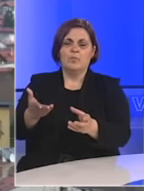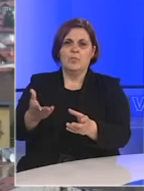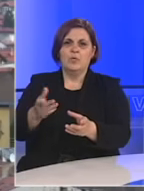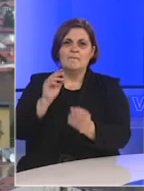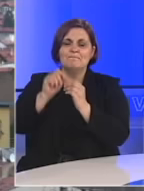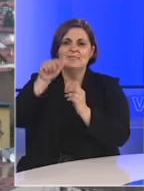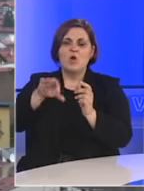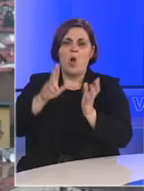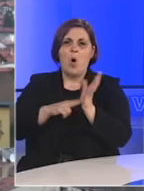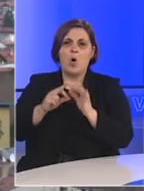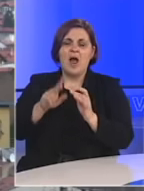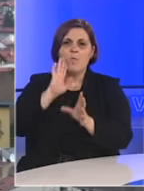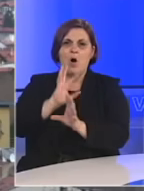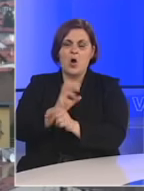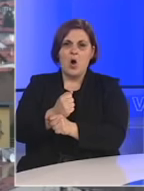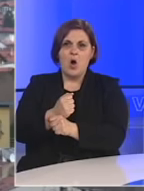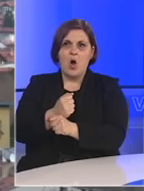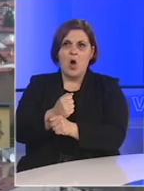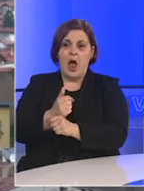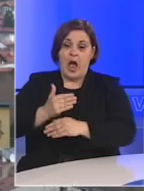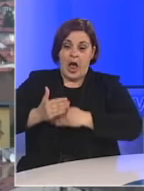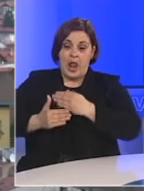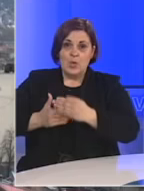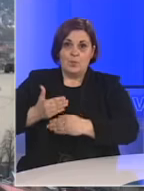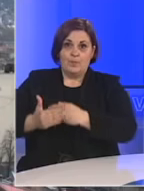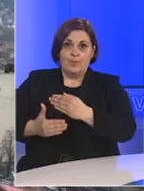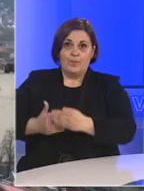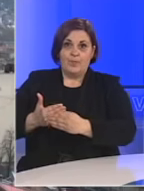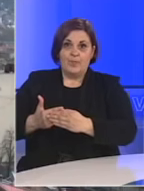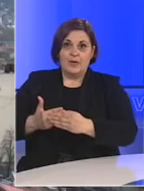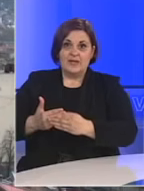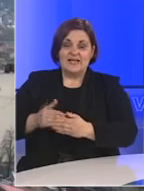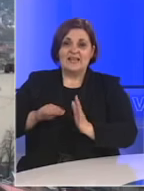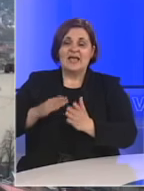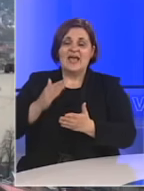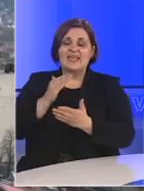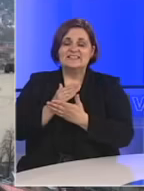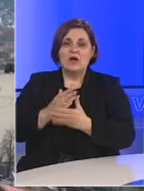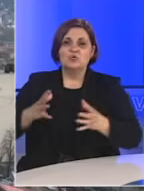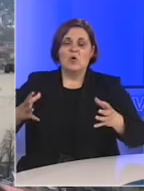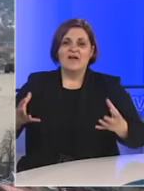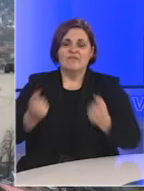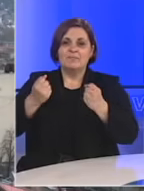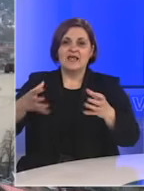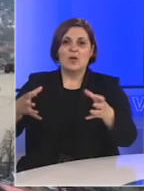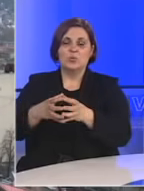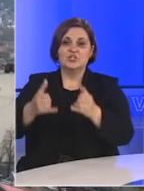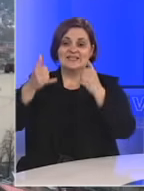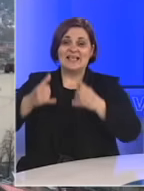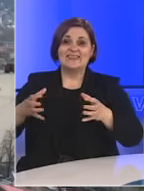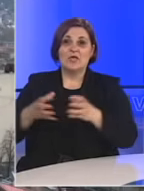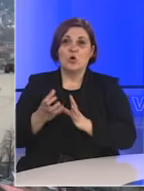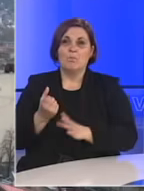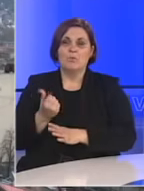Bosni i Hercegovini, ali u procesu smo legalno pravnog formiranja udruženja. Trenutno udruženje